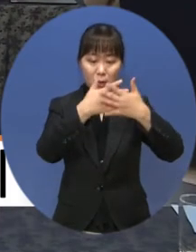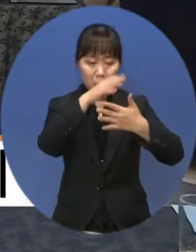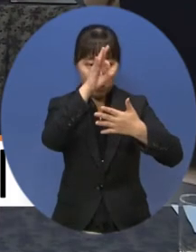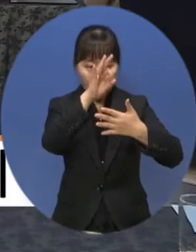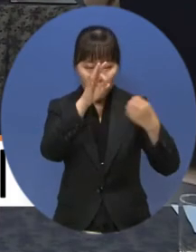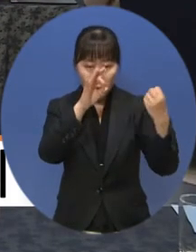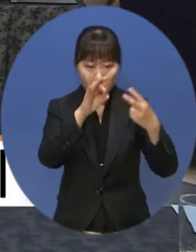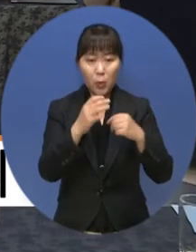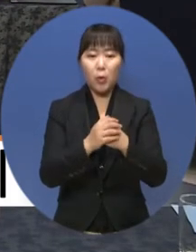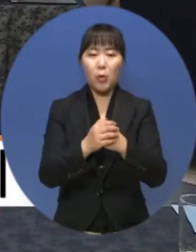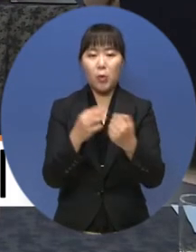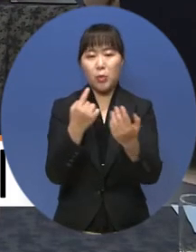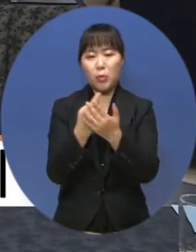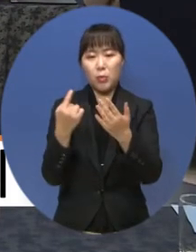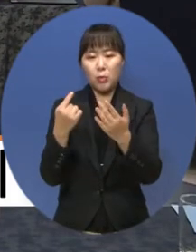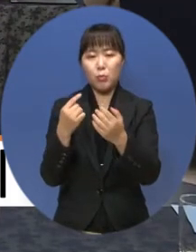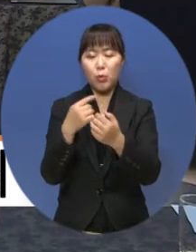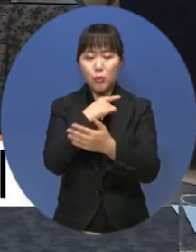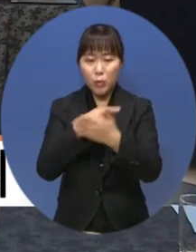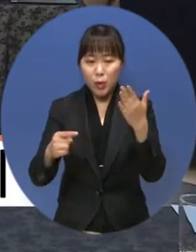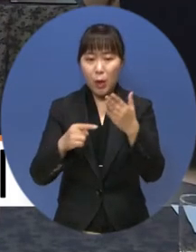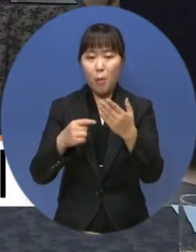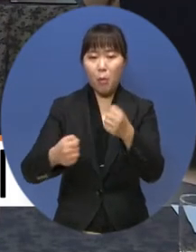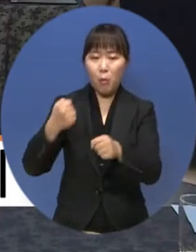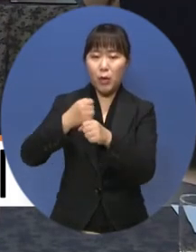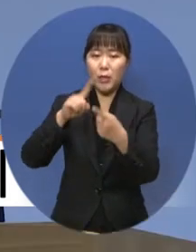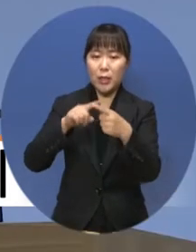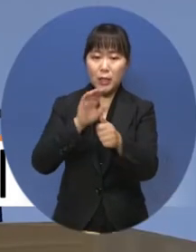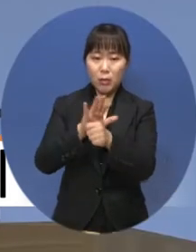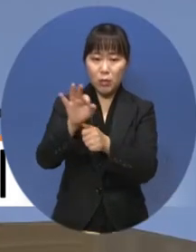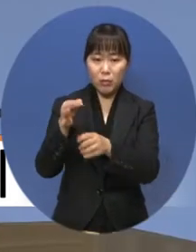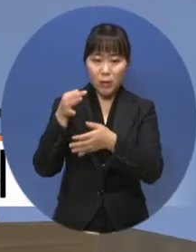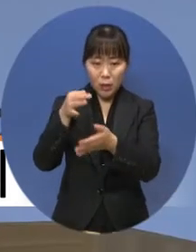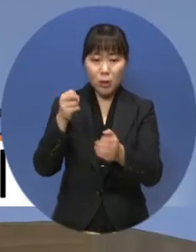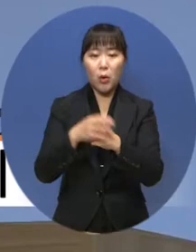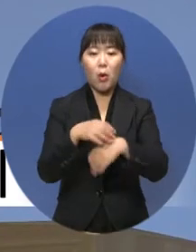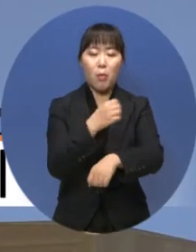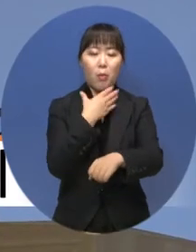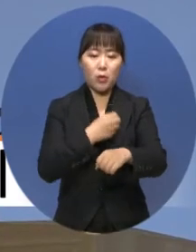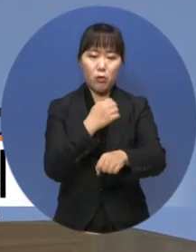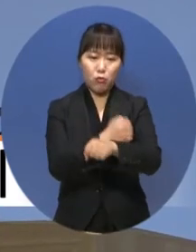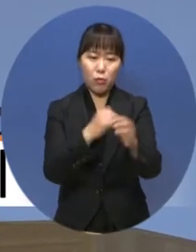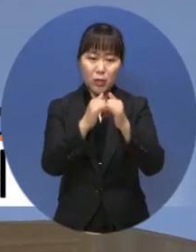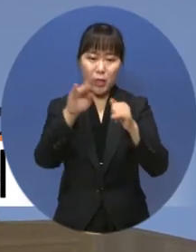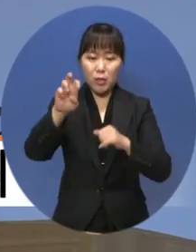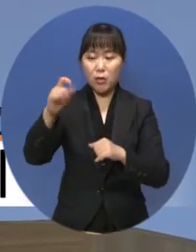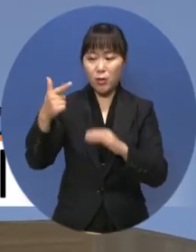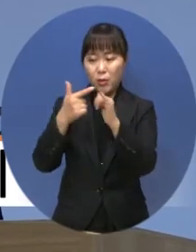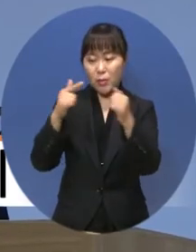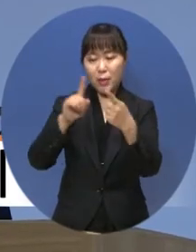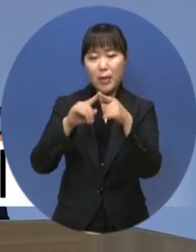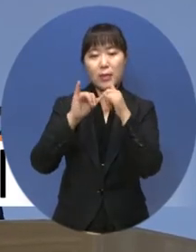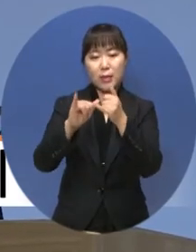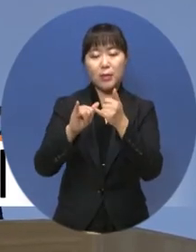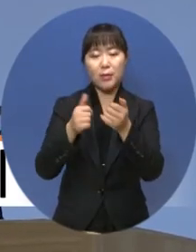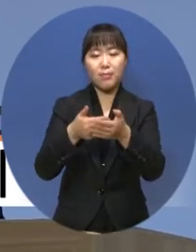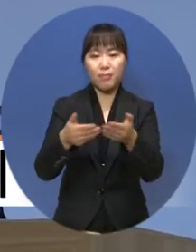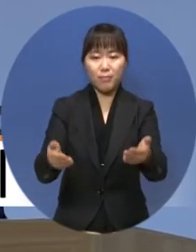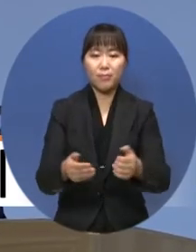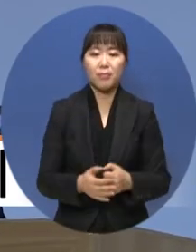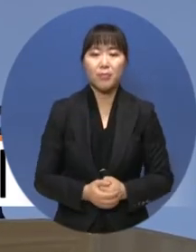함께 수해복구 지원금 전달식, 그리고 복지유공자 36명에 대한 시상식 등이